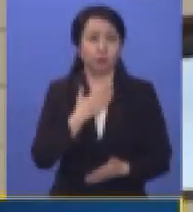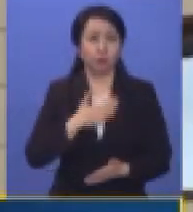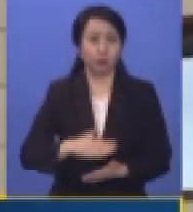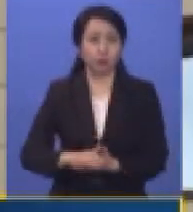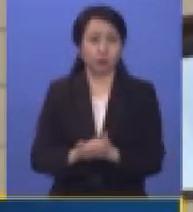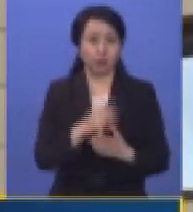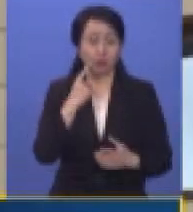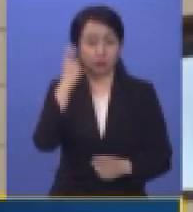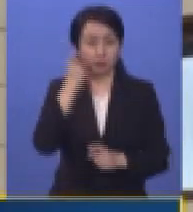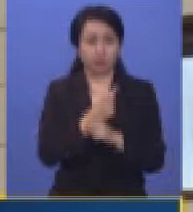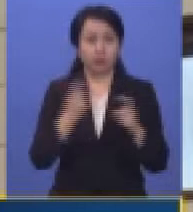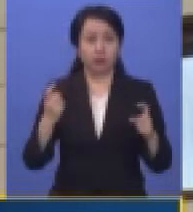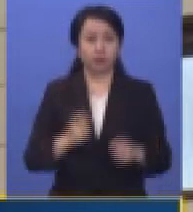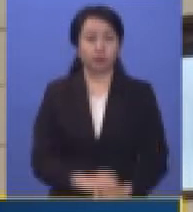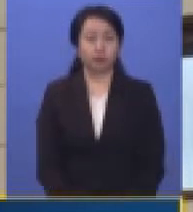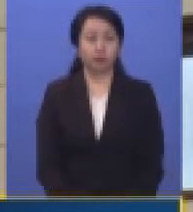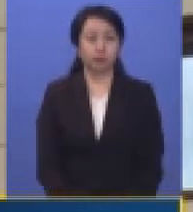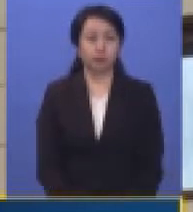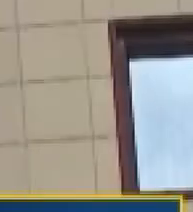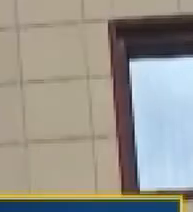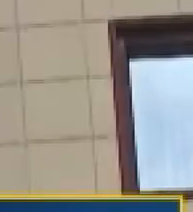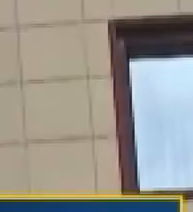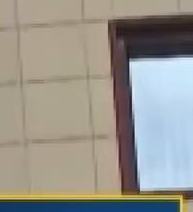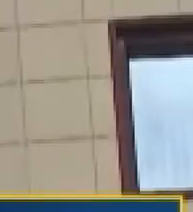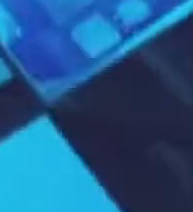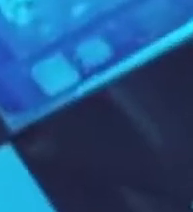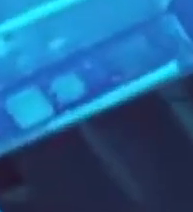и спокойствие, говорится в сообщении.